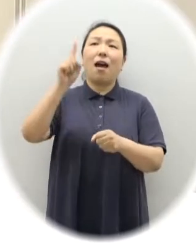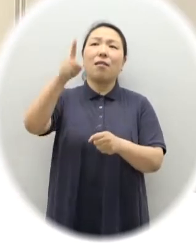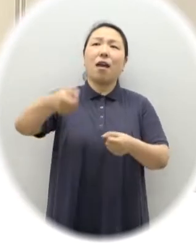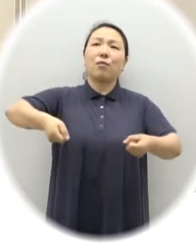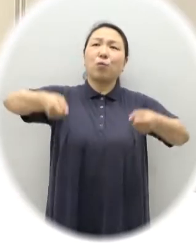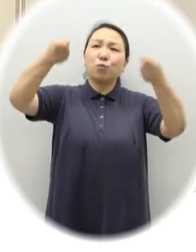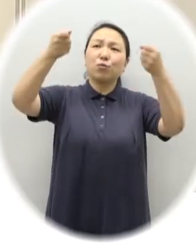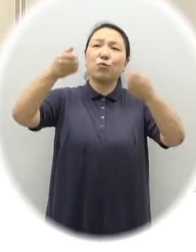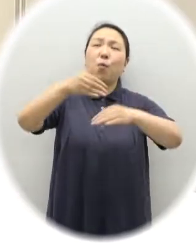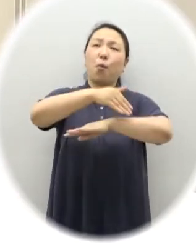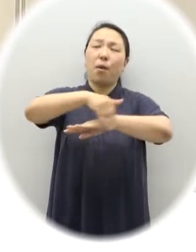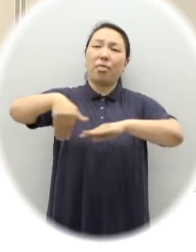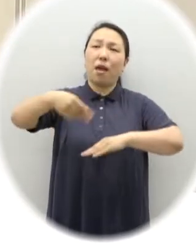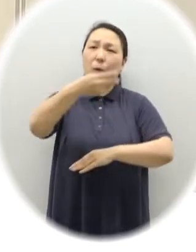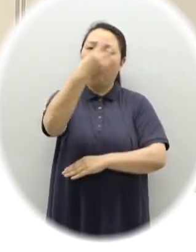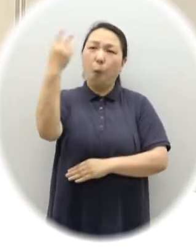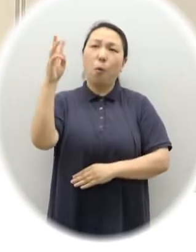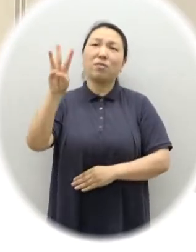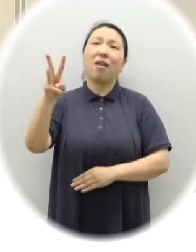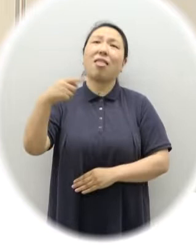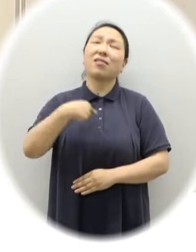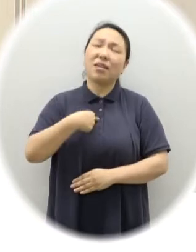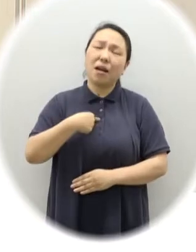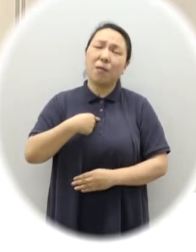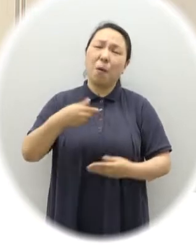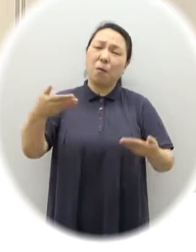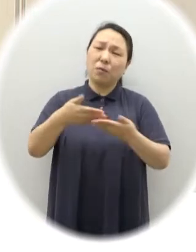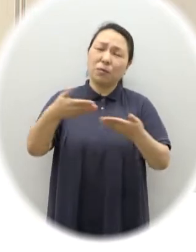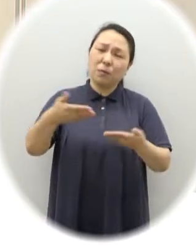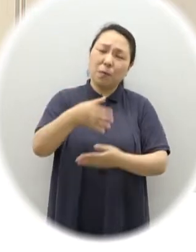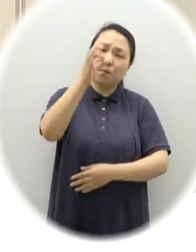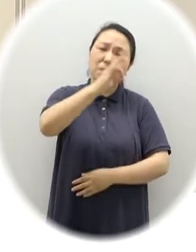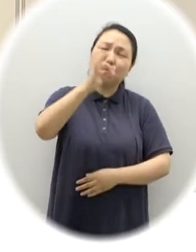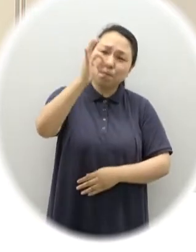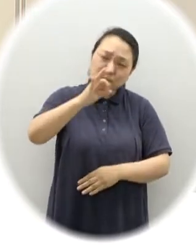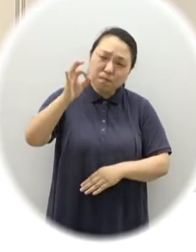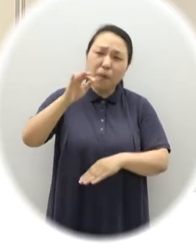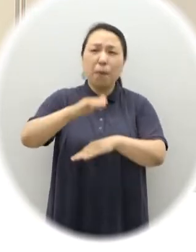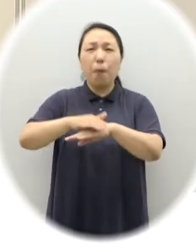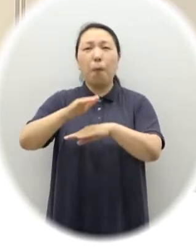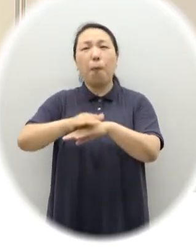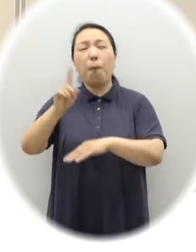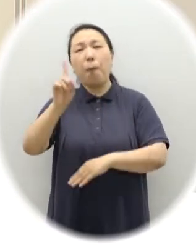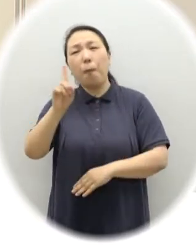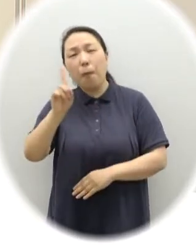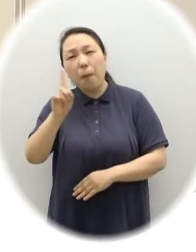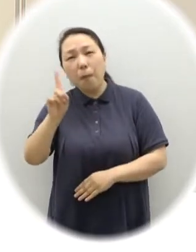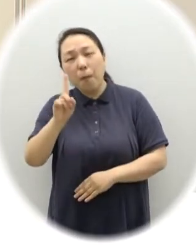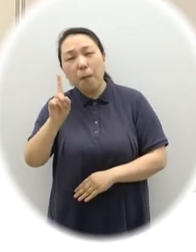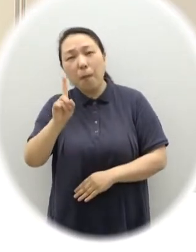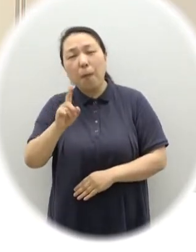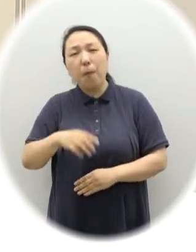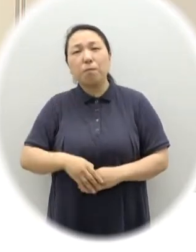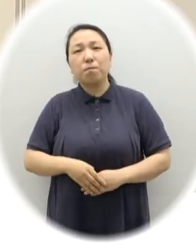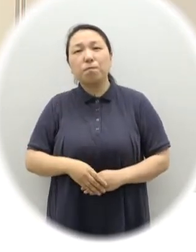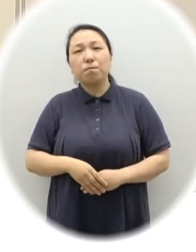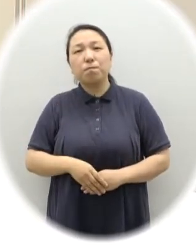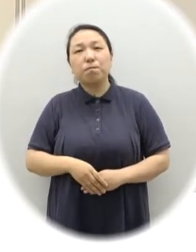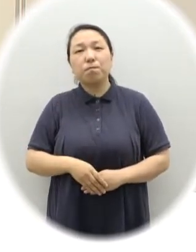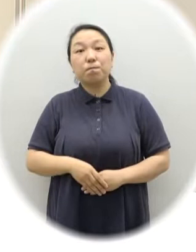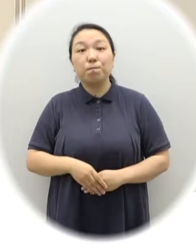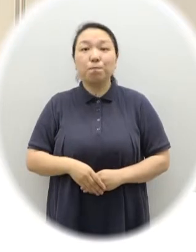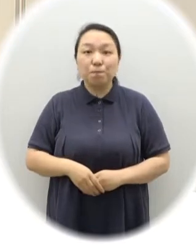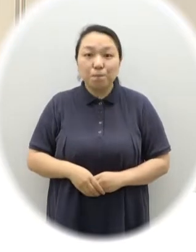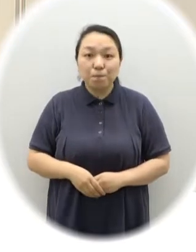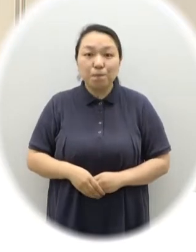来年卒業する高校3年生だけど就職先どうしようかな、どこかいい就職先ないかな。